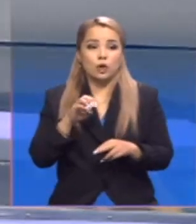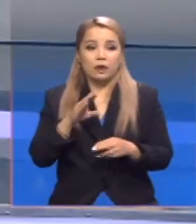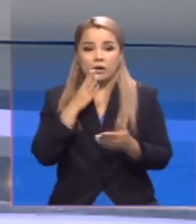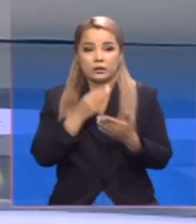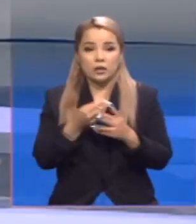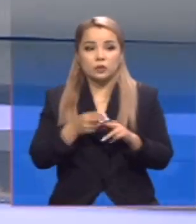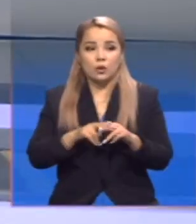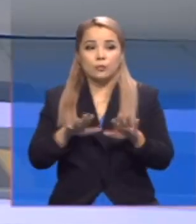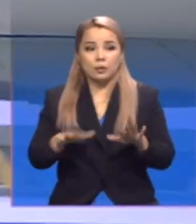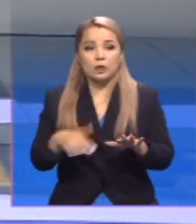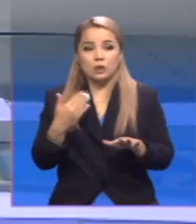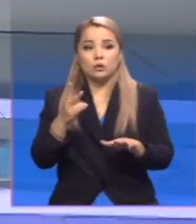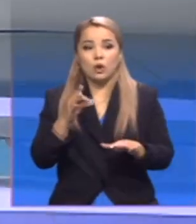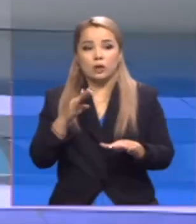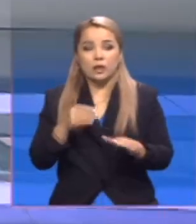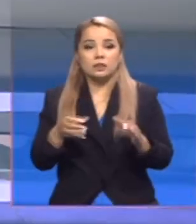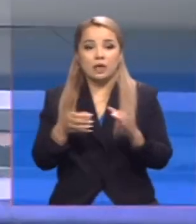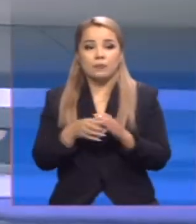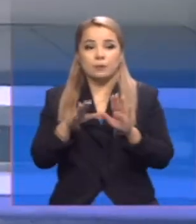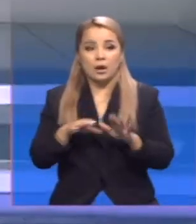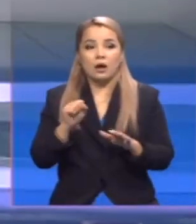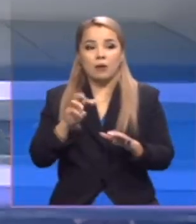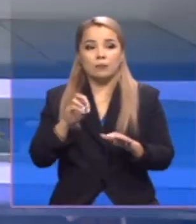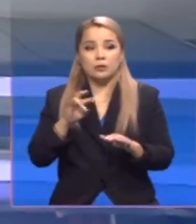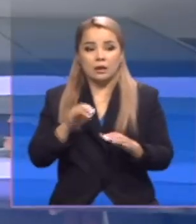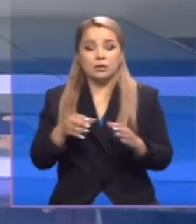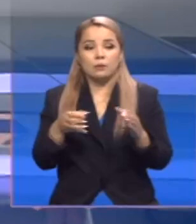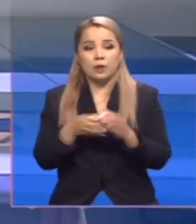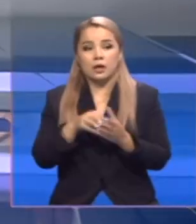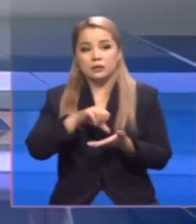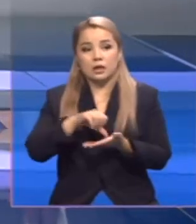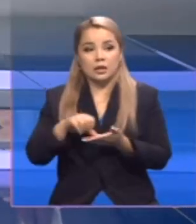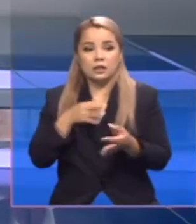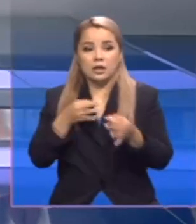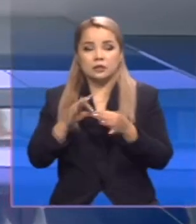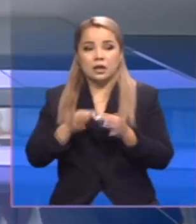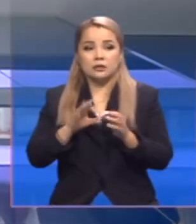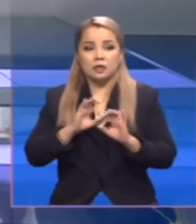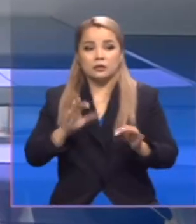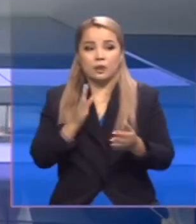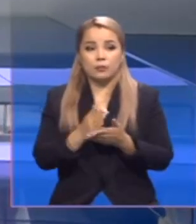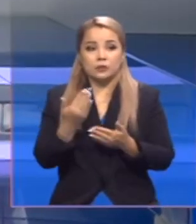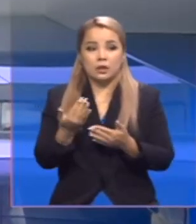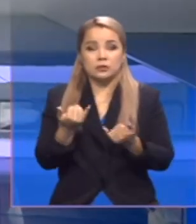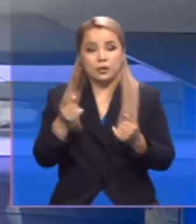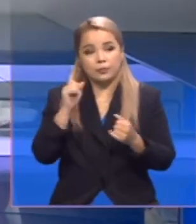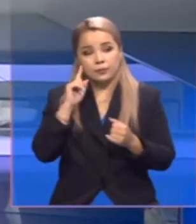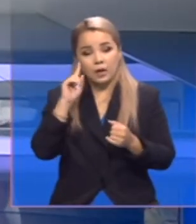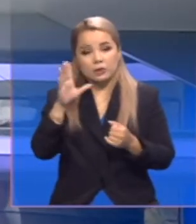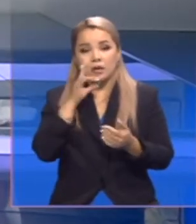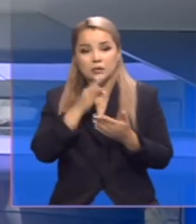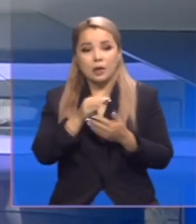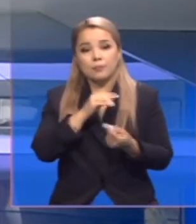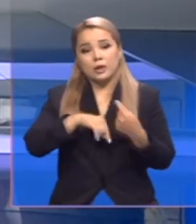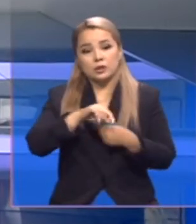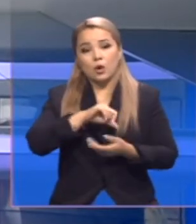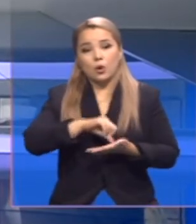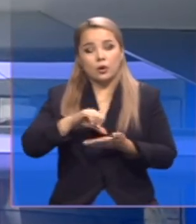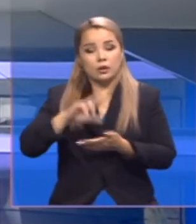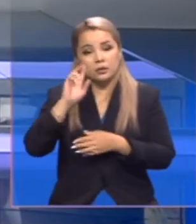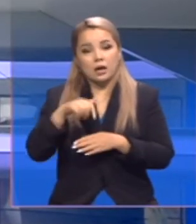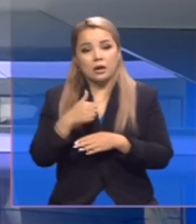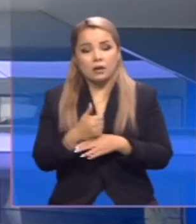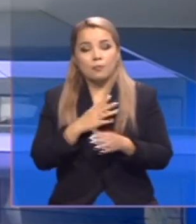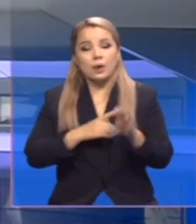Тоқаев сол кездегі Нұр Отан қазіргі Аманат партиясының сезінде былай деген еді. Кейбір танымал бизнес өкілдері мемлекет